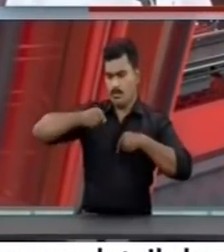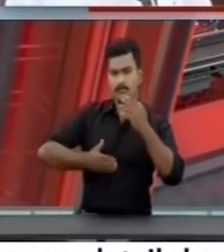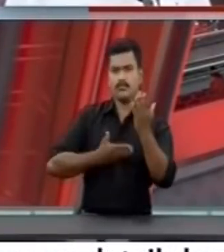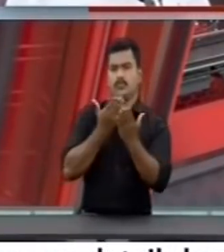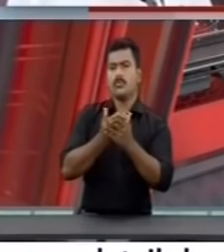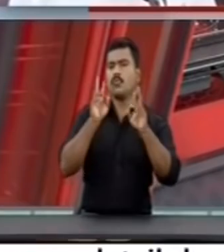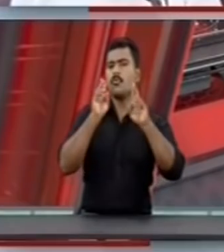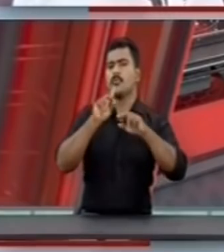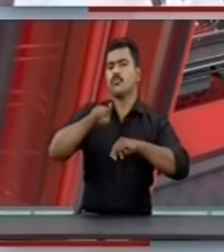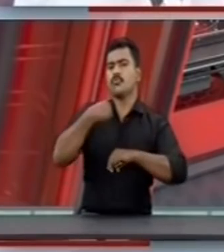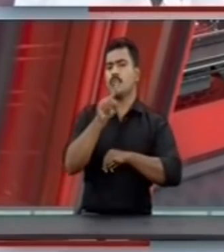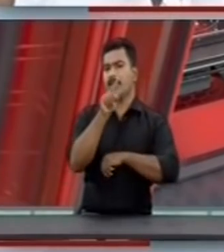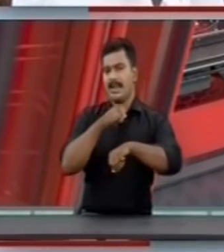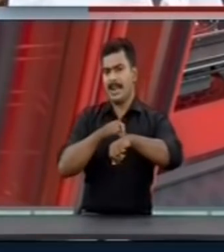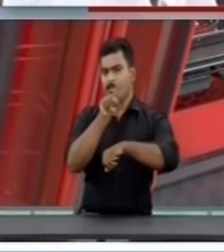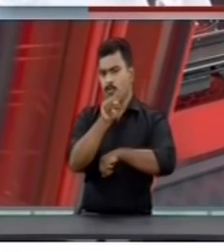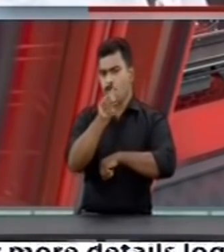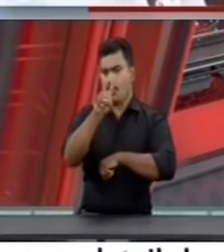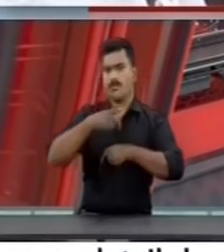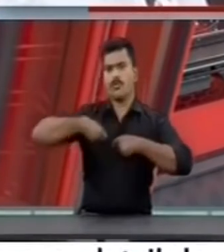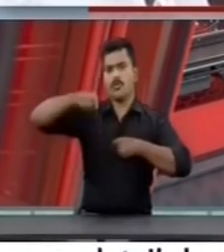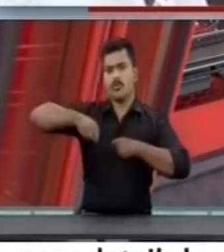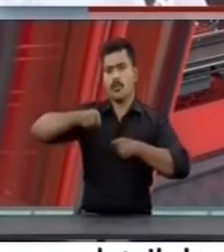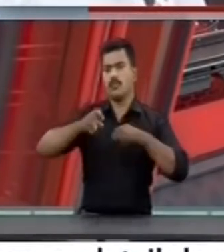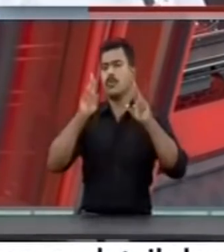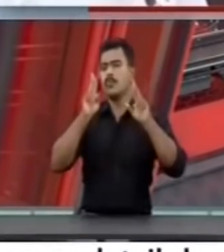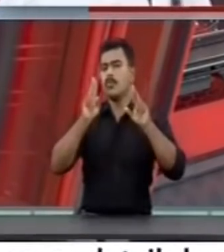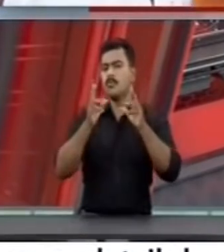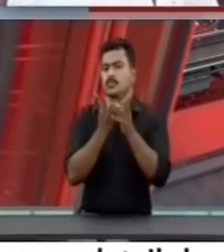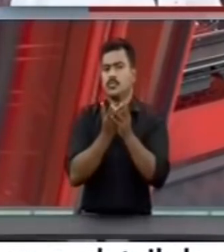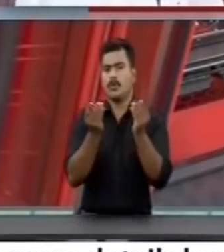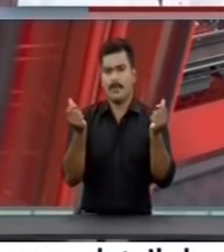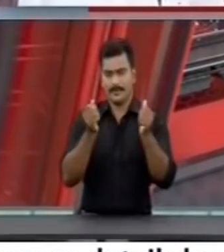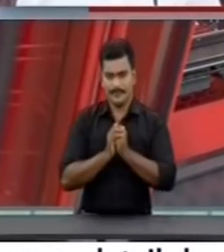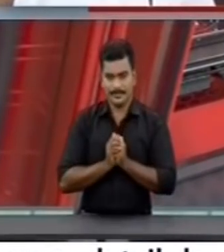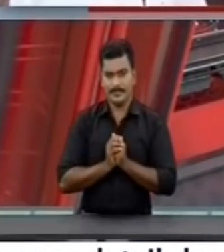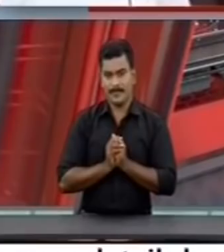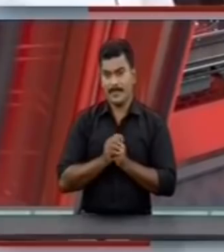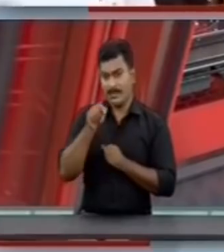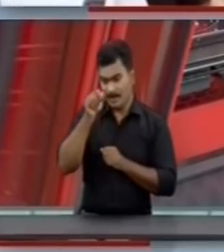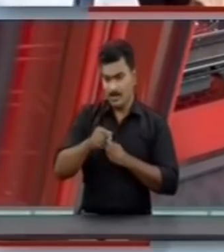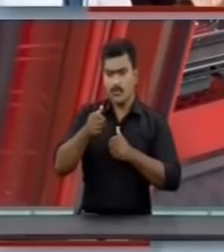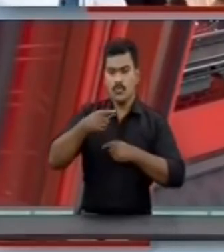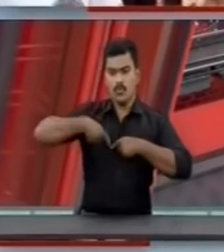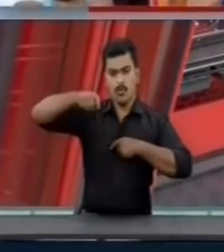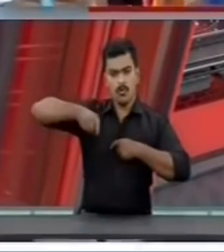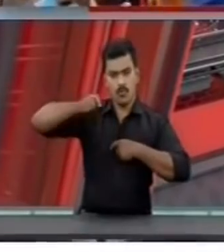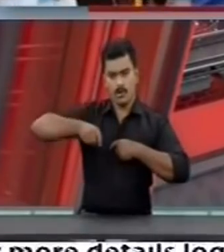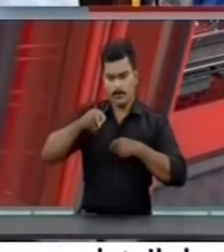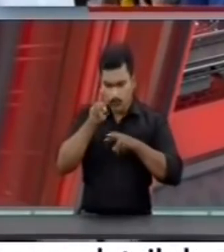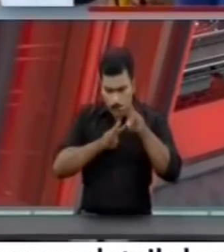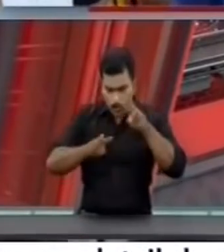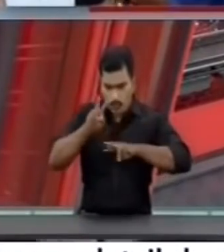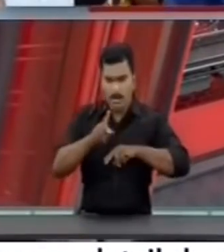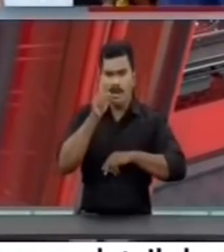12 മണിക്ക് ഹൈക്കോടതി വീണ്ടും സിറ്റിംഗ് ഉണ്ട്. അതിലൂടെ ഞങ്ങൾക്ക് നീതി ലഭിക്കുമെന്ന് ഞങ്ങൾ വിശ്വസിക്കുന്നു. സ്വാഭാവികമായി ഇപ്പോൾ ഈ കോടതിയുടെ പരിഗണനയിൽ നിൽക്കുന്നതുകൊണ്ട് ഈ പ്രചരണത്തിന് നിങ്ങളുടെ രണ്ട്